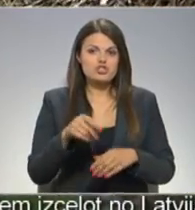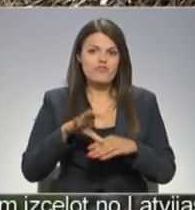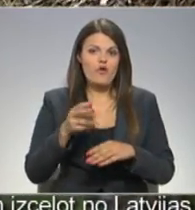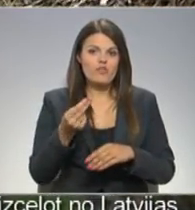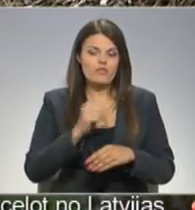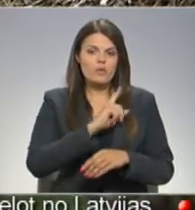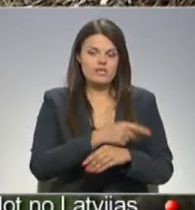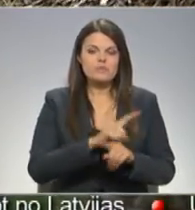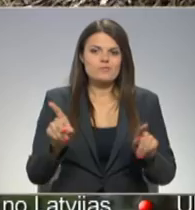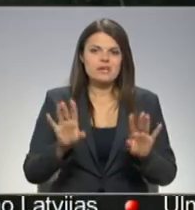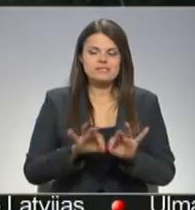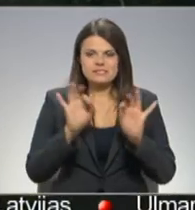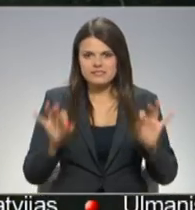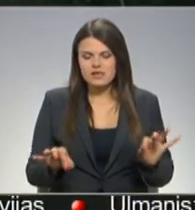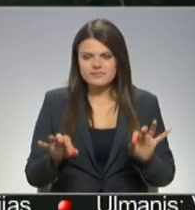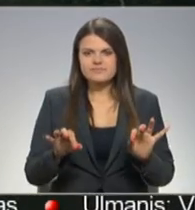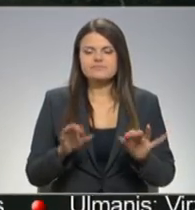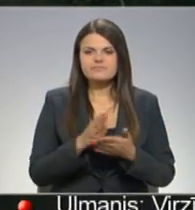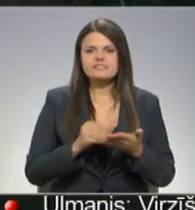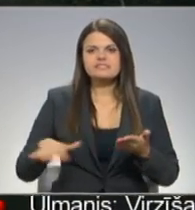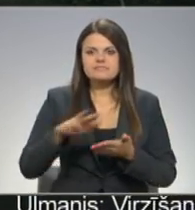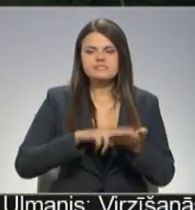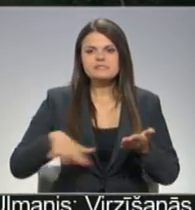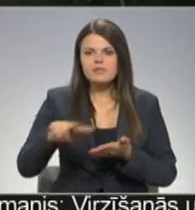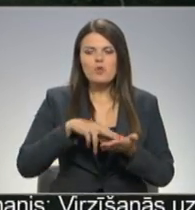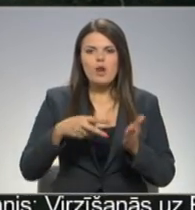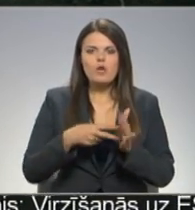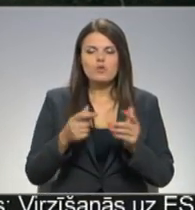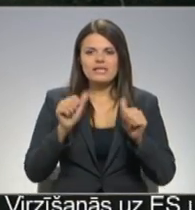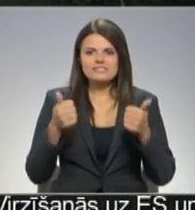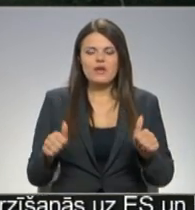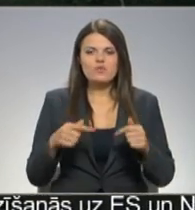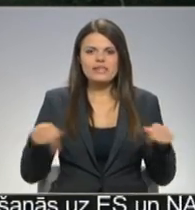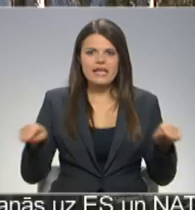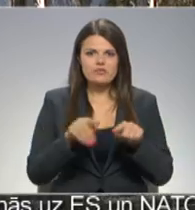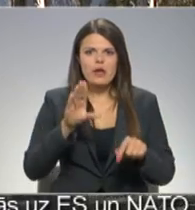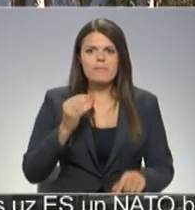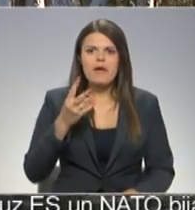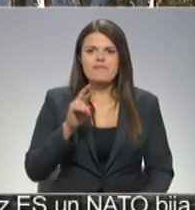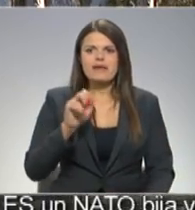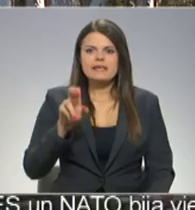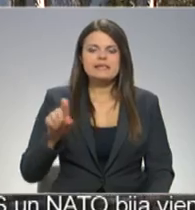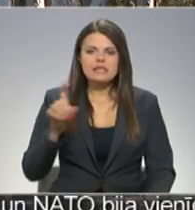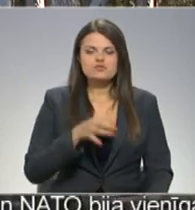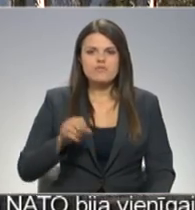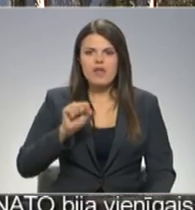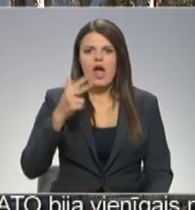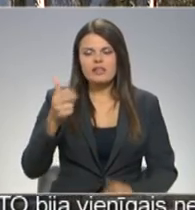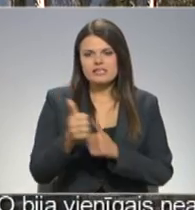to uzreiz arī sāksim. Vidzemes industriālo parku plāno izveidot Bevrīnas novada teritorijā A3 maģistrāles tuvumā